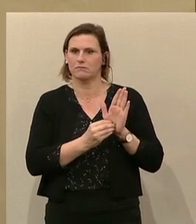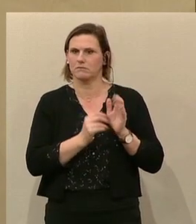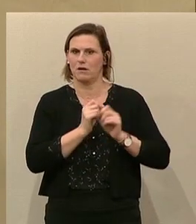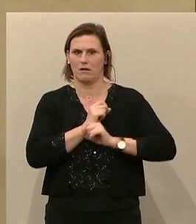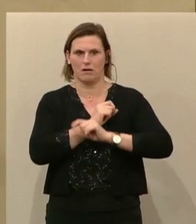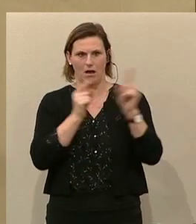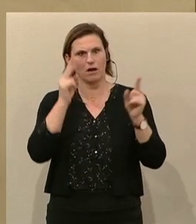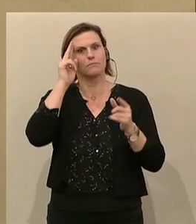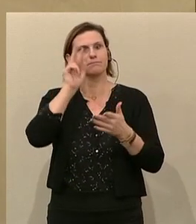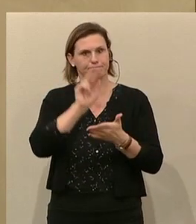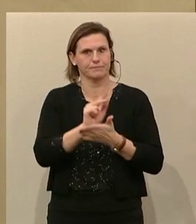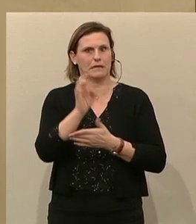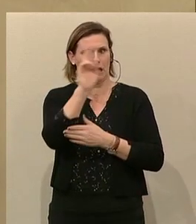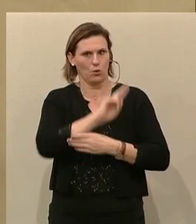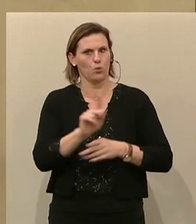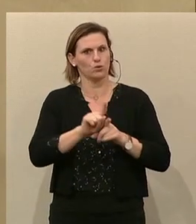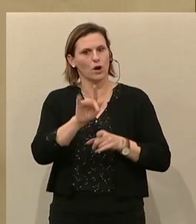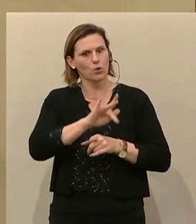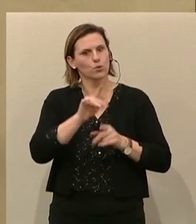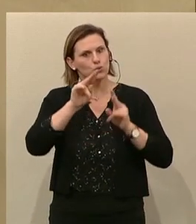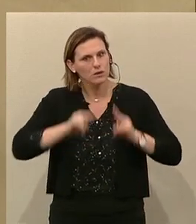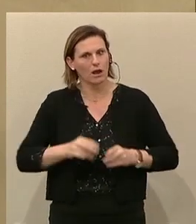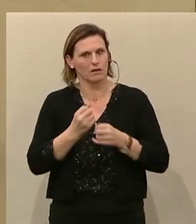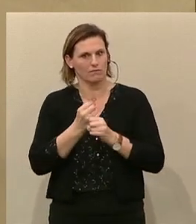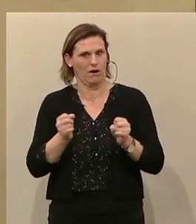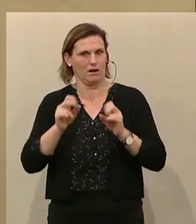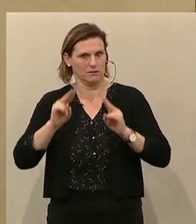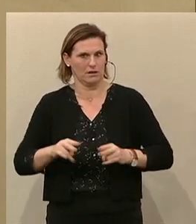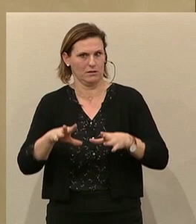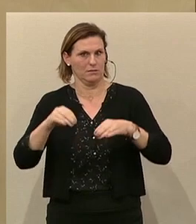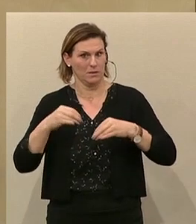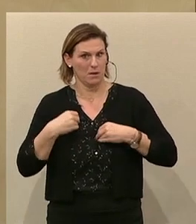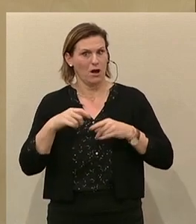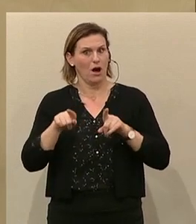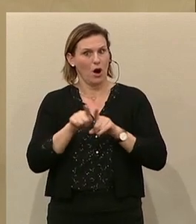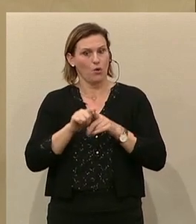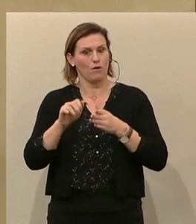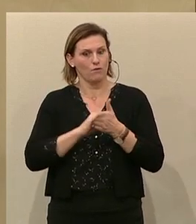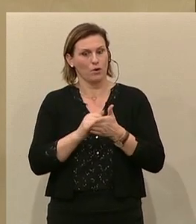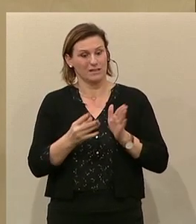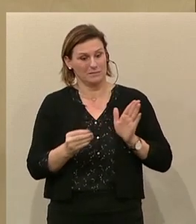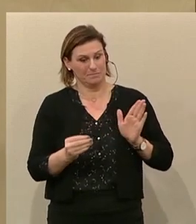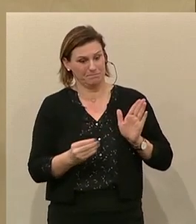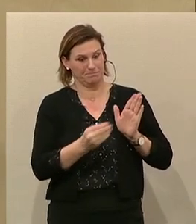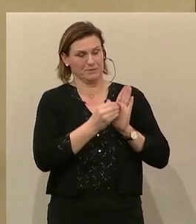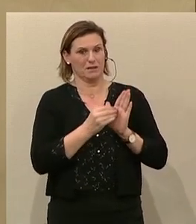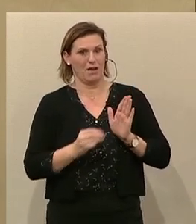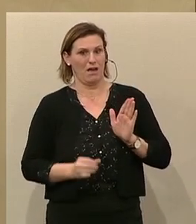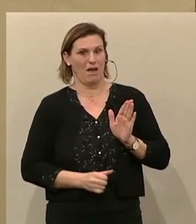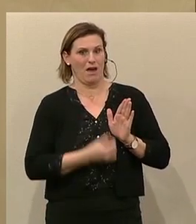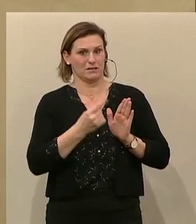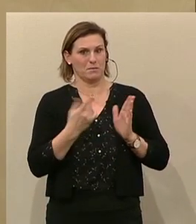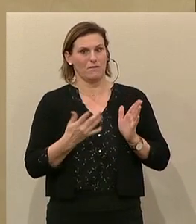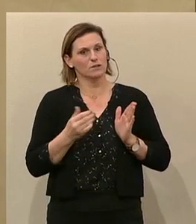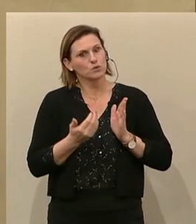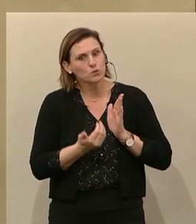Europäischen Union und ihren Grund- und Freiheitsrechten. Aber es werden, und das freut mich sehr, auch zum ersten Mal neue Wege beschritten und